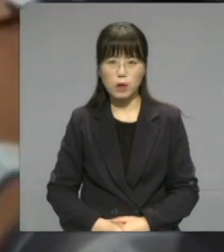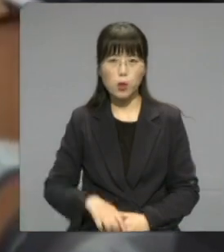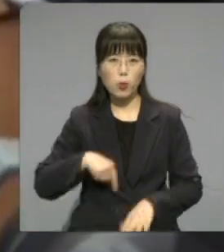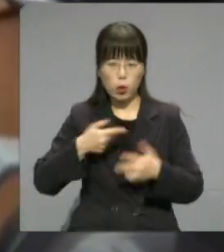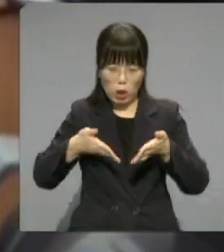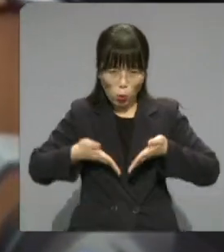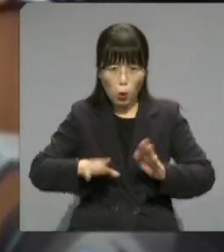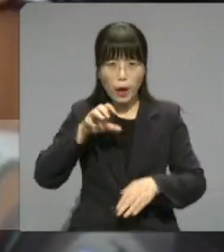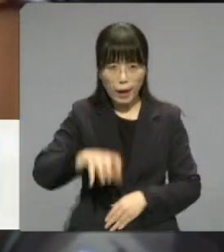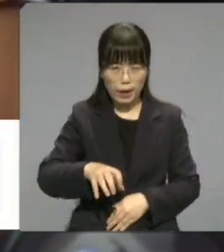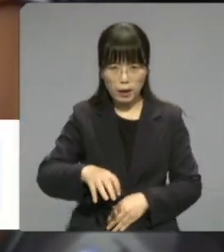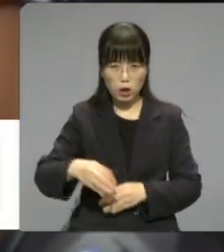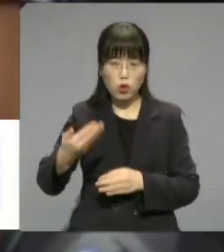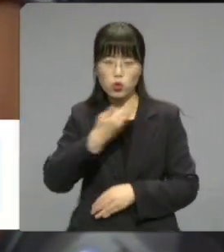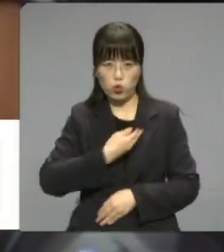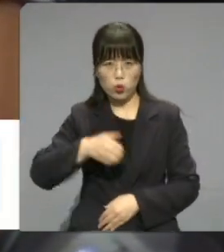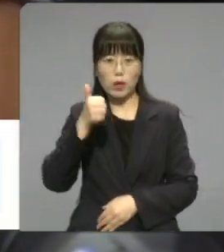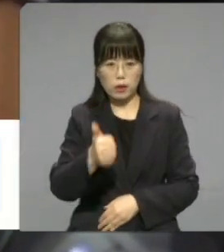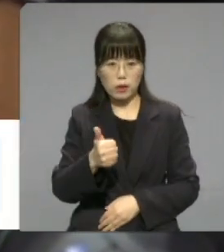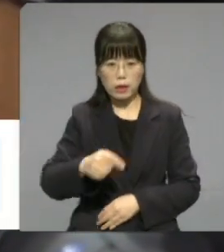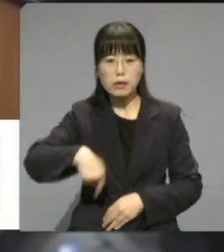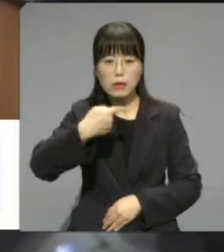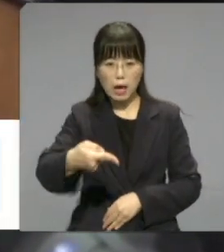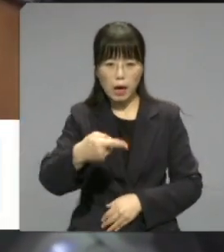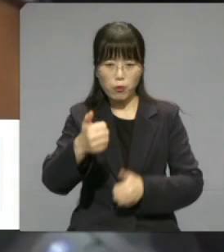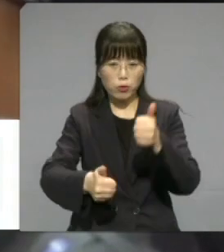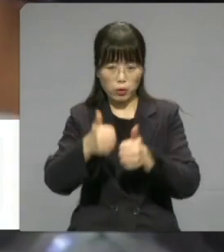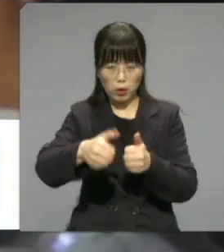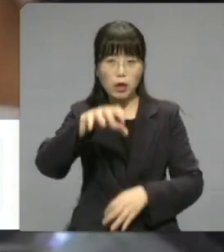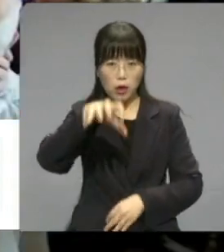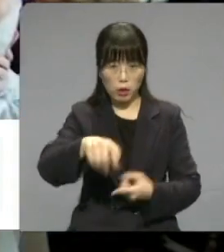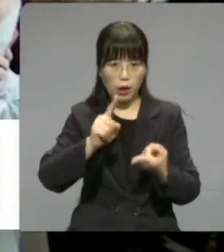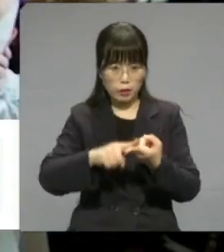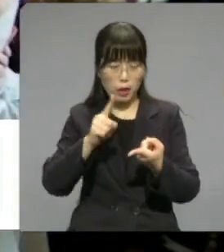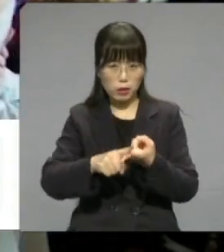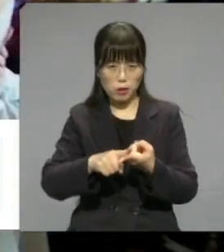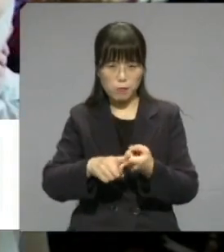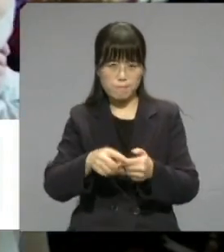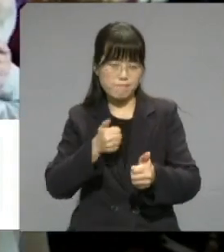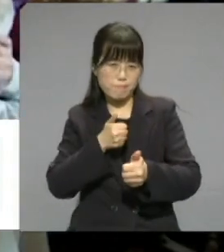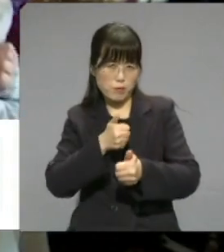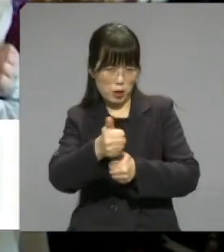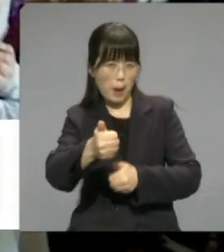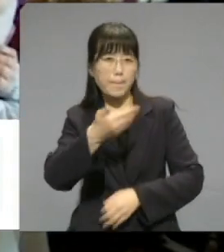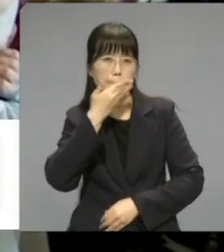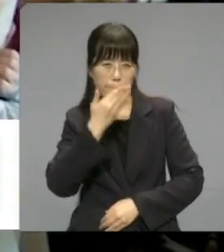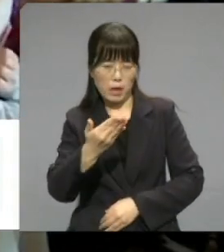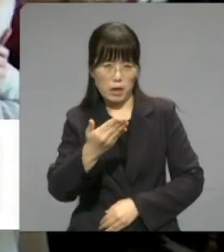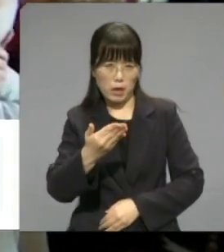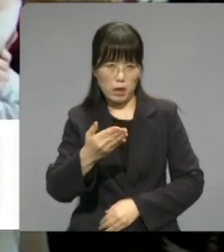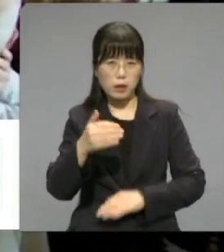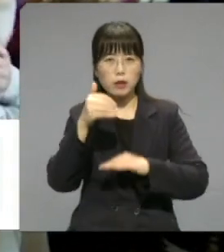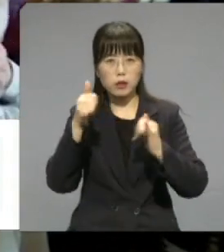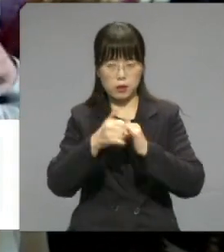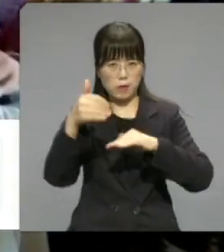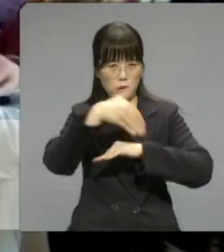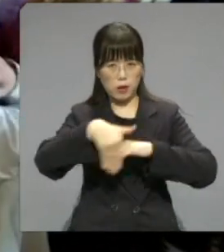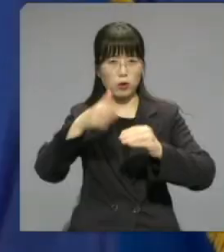자신의 고향이자 주지사를 지냈던 다음 경선지 사우스캐롤라이나에서 승부수를 다시 한번 띄워보겠다는